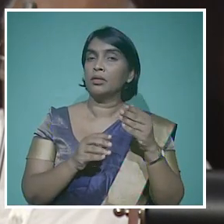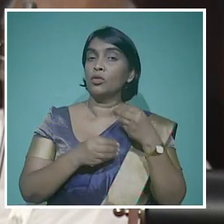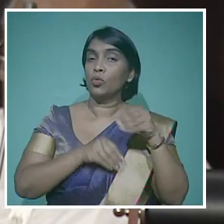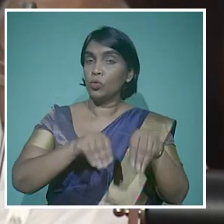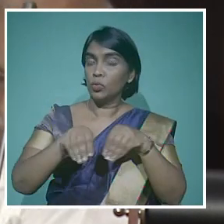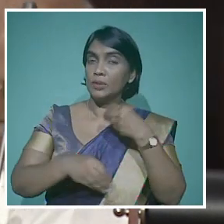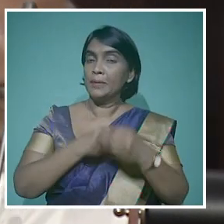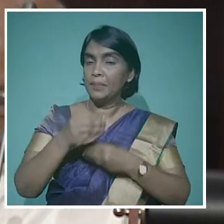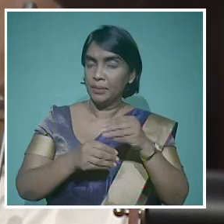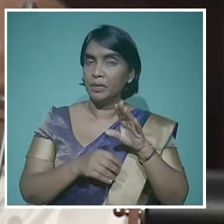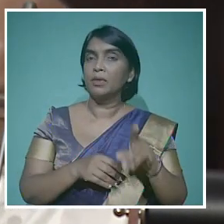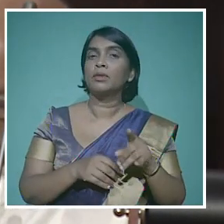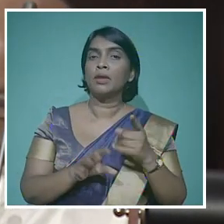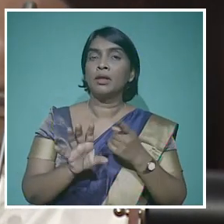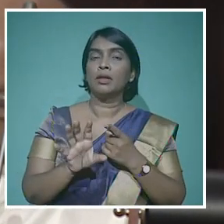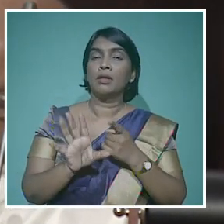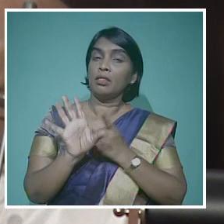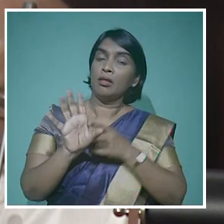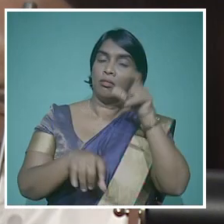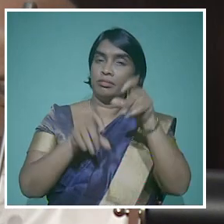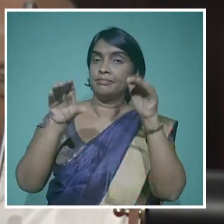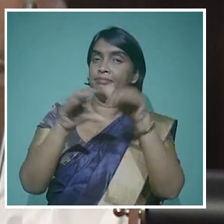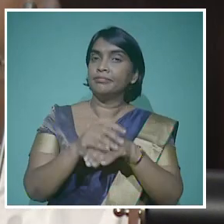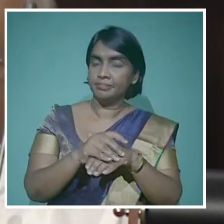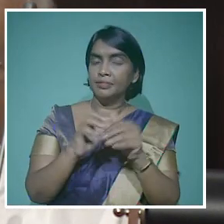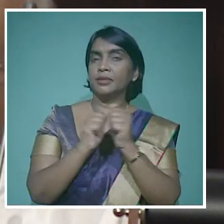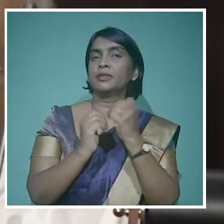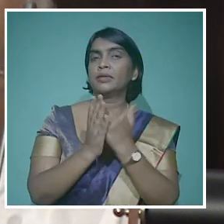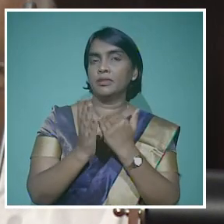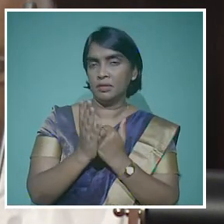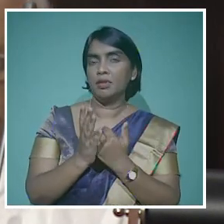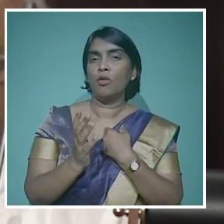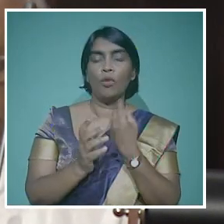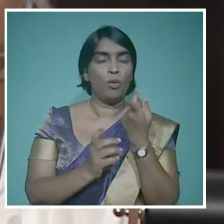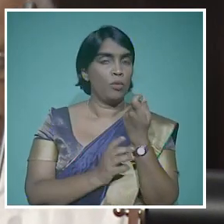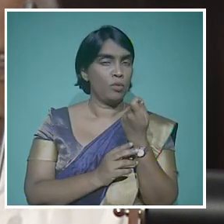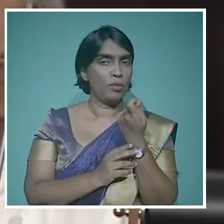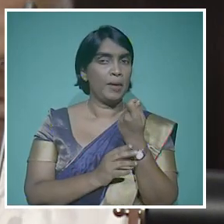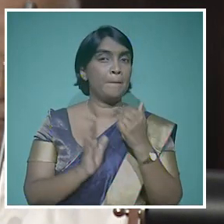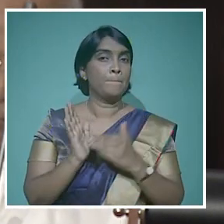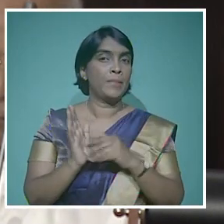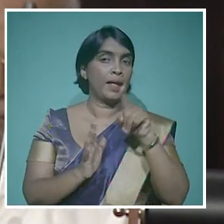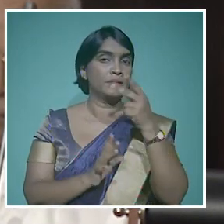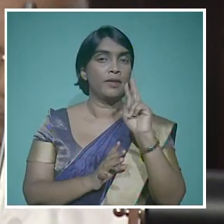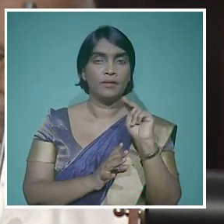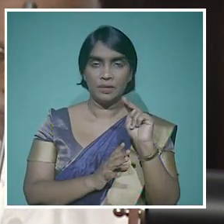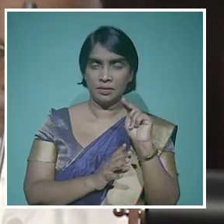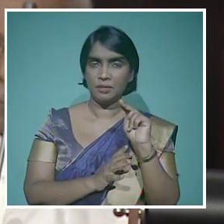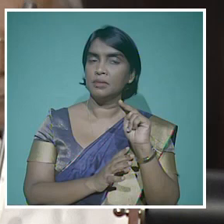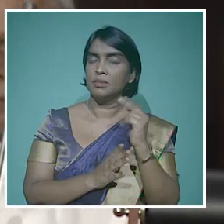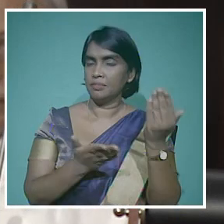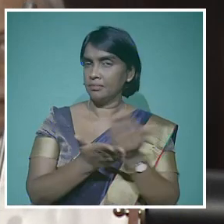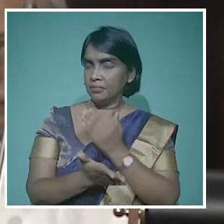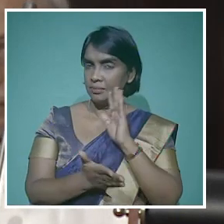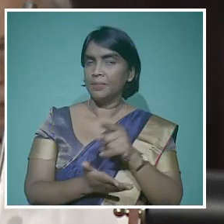කර්මාන්තය තුළ තරුණියන් රඳා ගැනීමට කරන වැඩසටහන. ඒකට අපි රුපියල් මිලියන 120ක් වෙන්